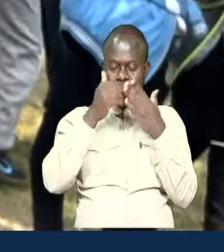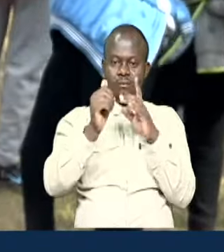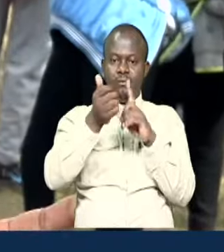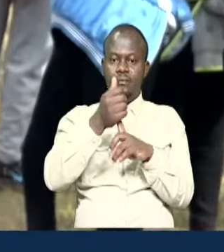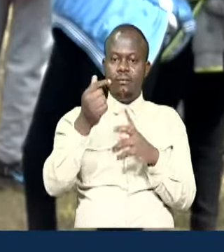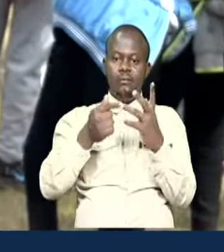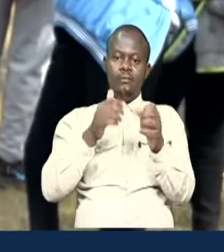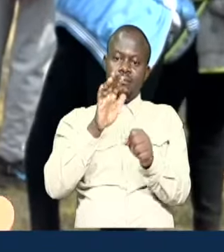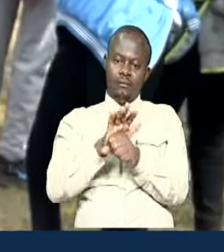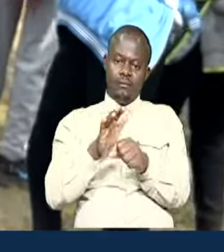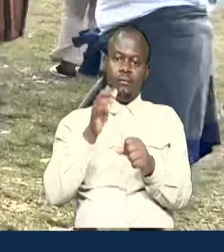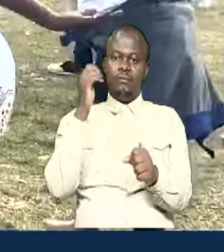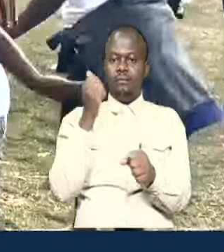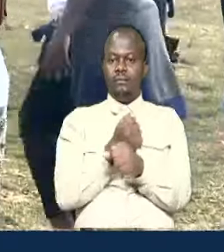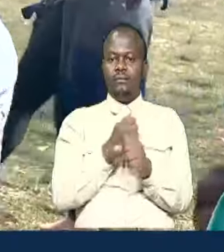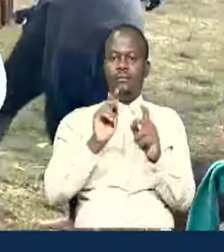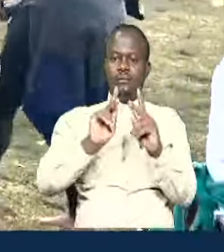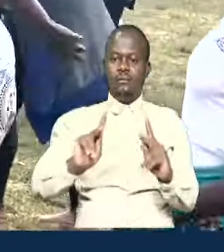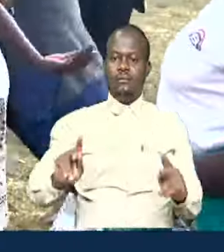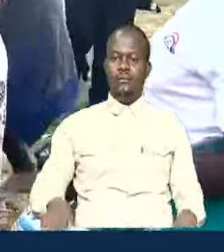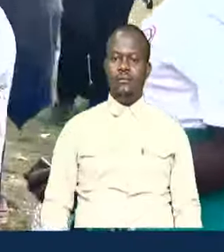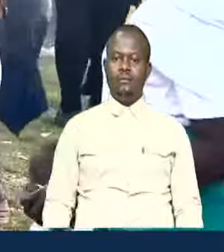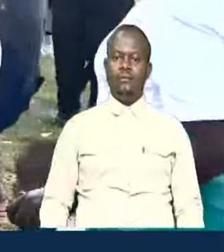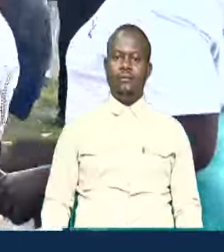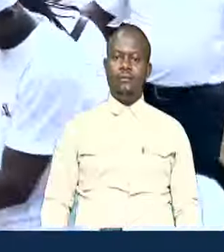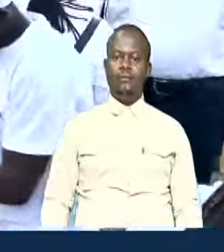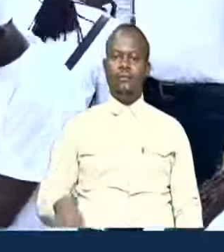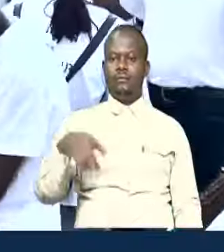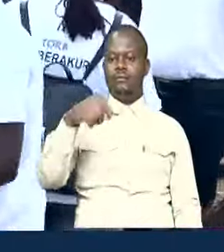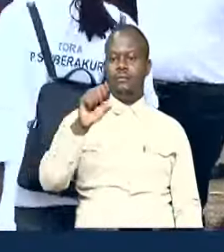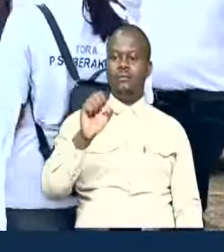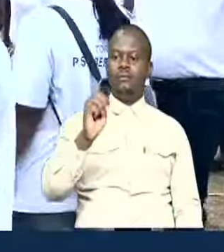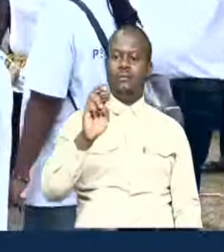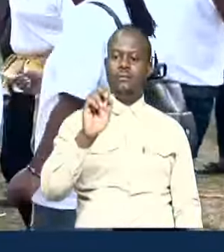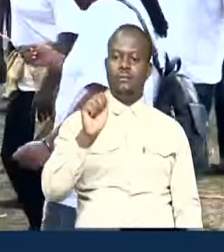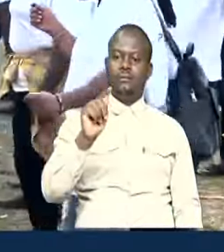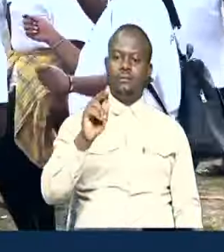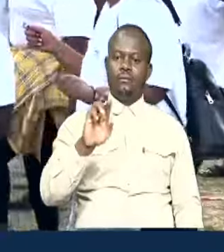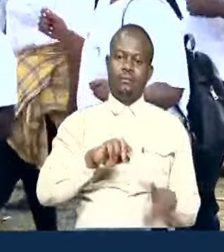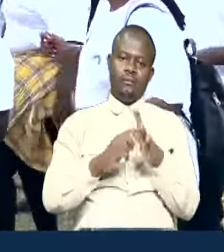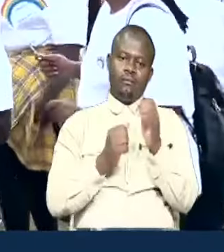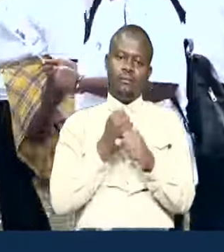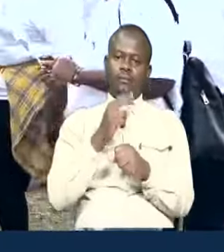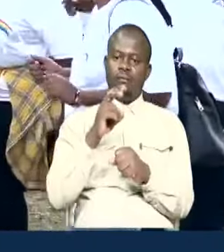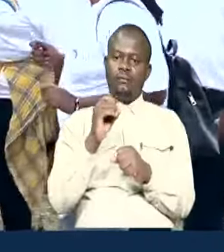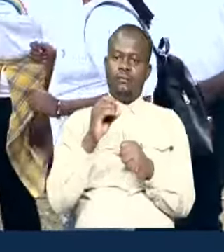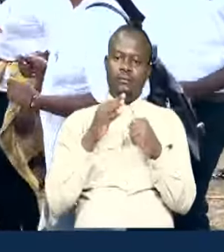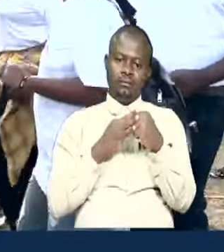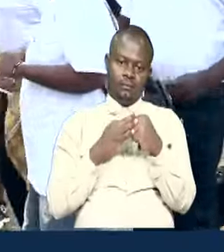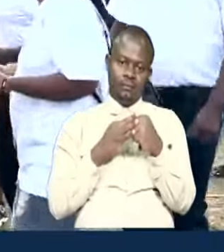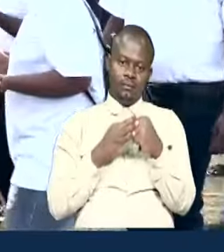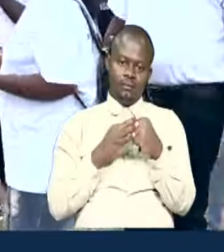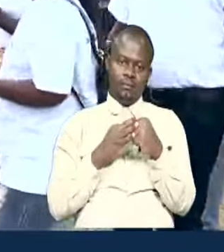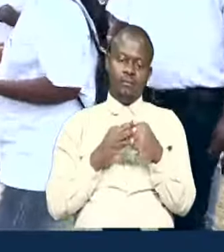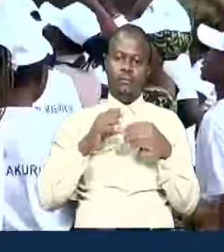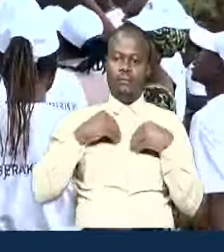byinshi, umurimo n'amahoro. Ishyaka PS Imbera kuri ryashinzwe mu mwaka w'2008 ryemerwa mu